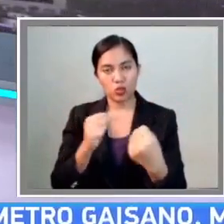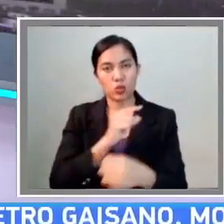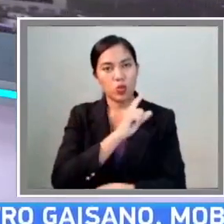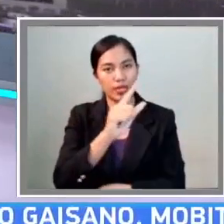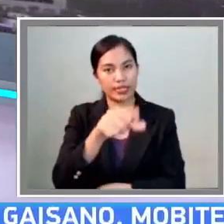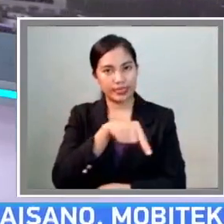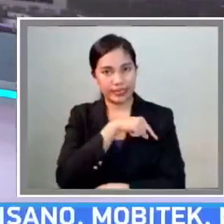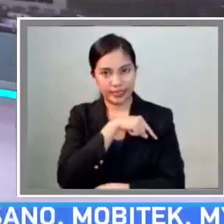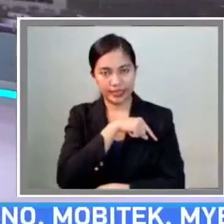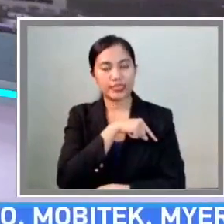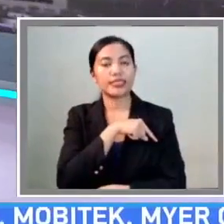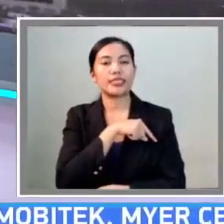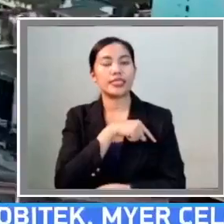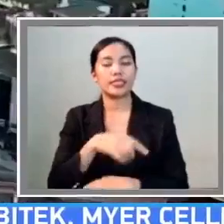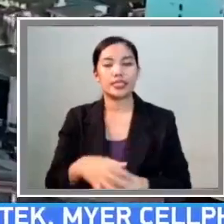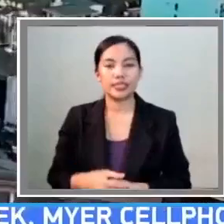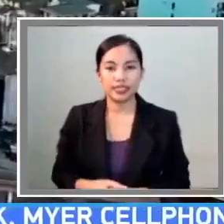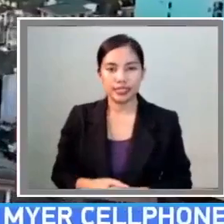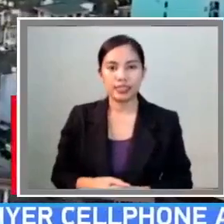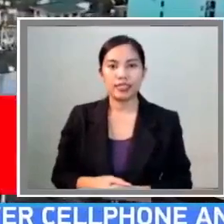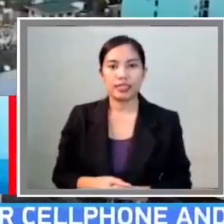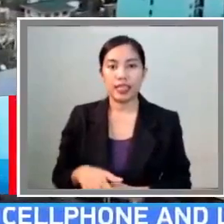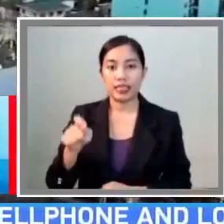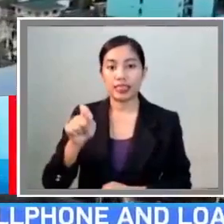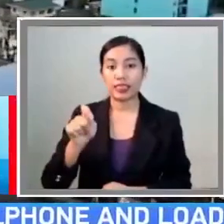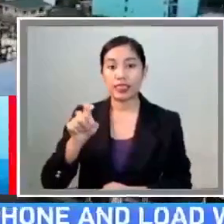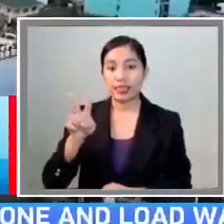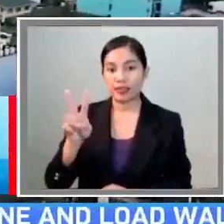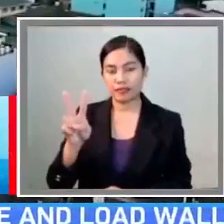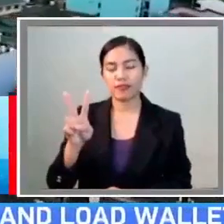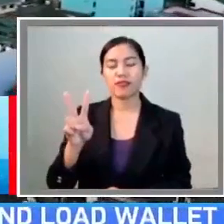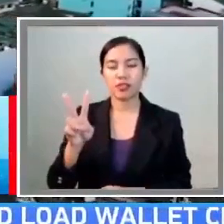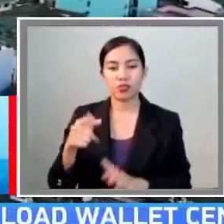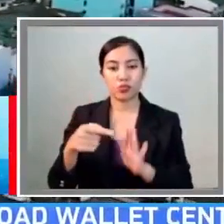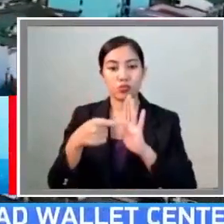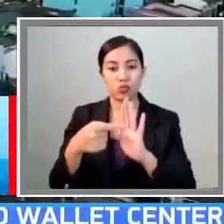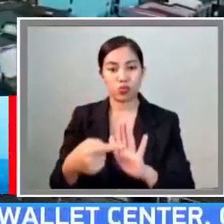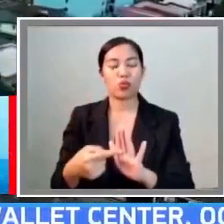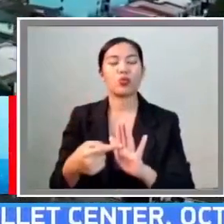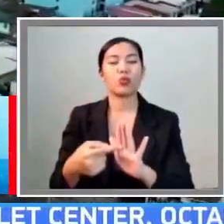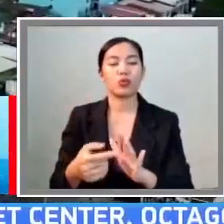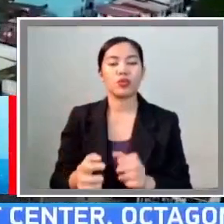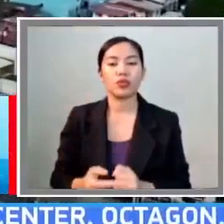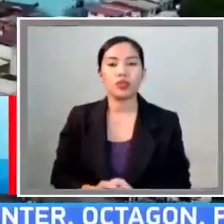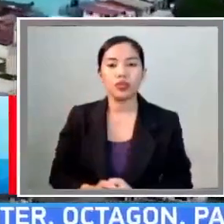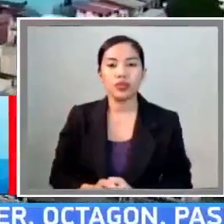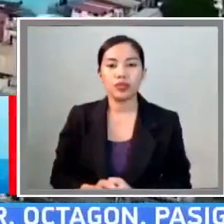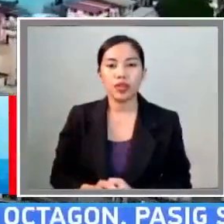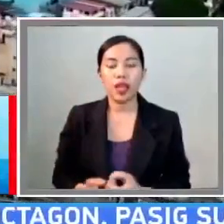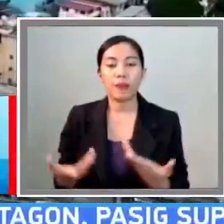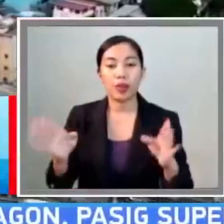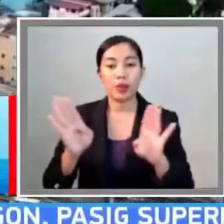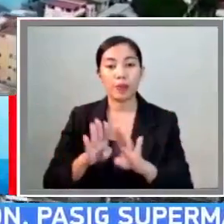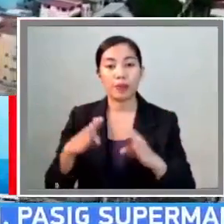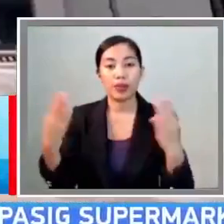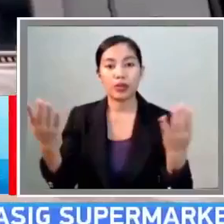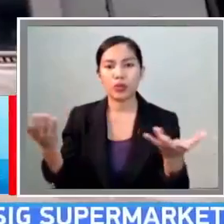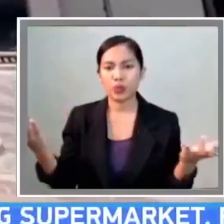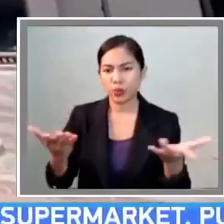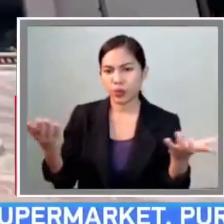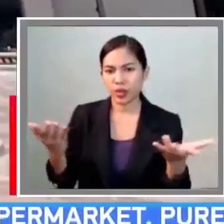mga Pilipino. Binuksan na sa San Pablo, Laguna ang bagong digital TV broadcast station ng Kapuso Network. Yan po ang pinakabago